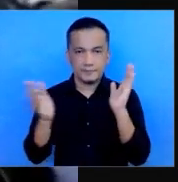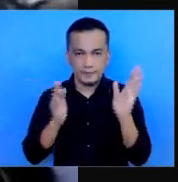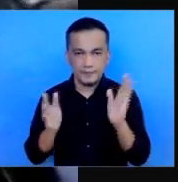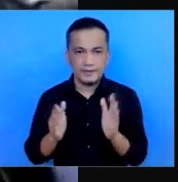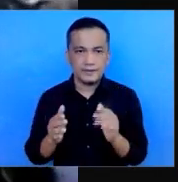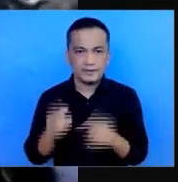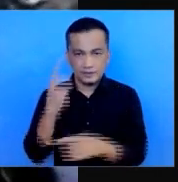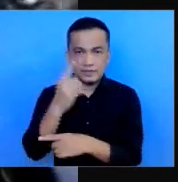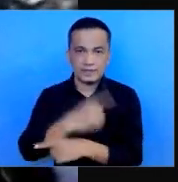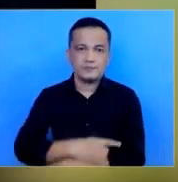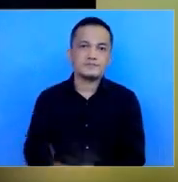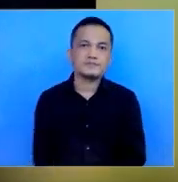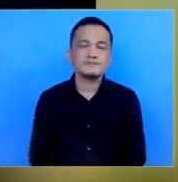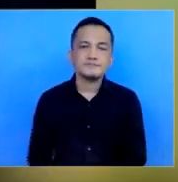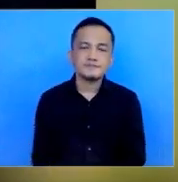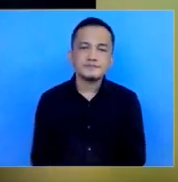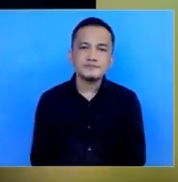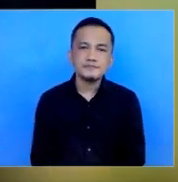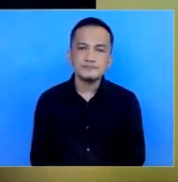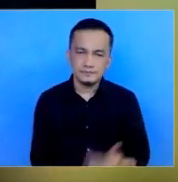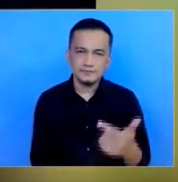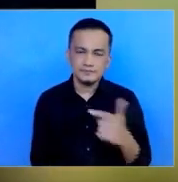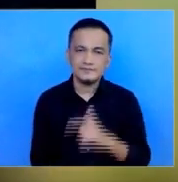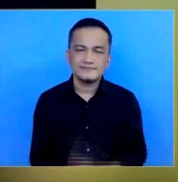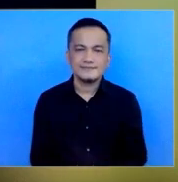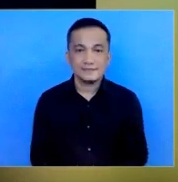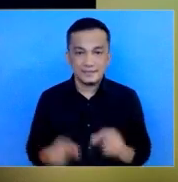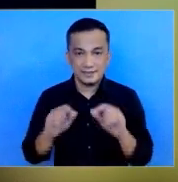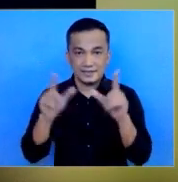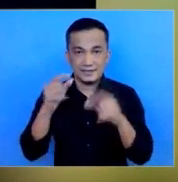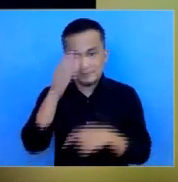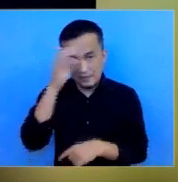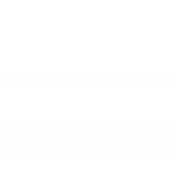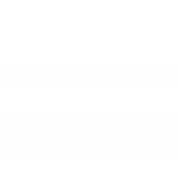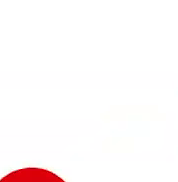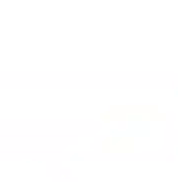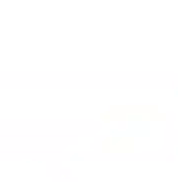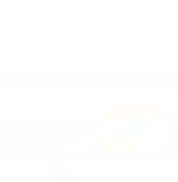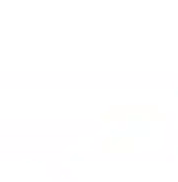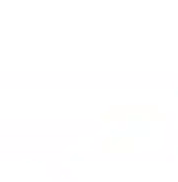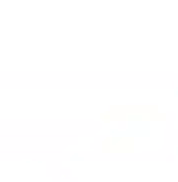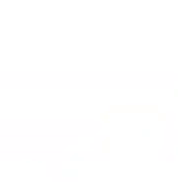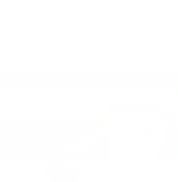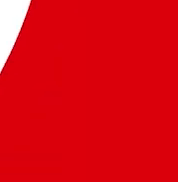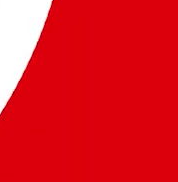kada araw. Gretchen? Live mula sa Calamba, Laguna. Maraming salamat, Mon Gualvez.